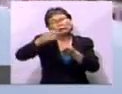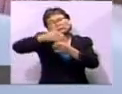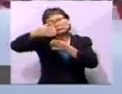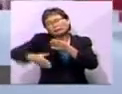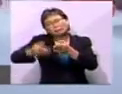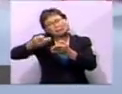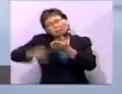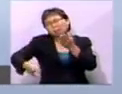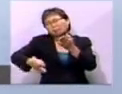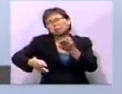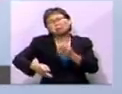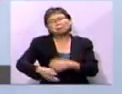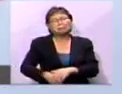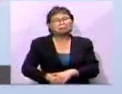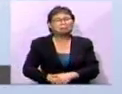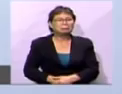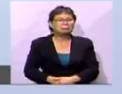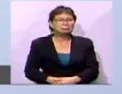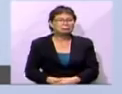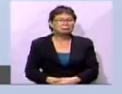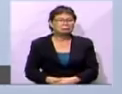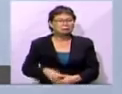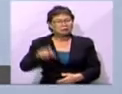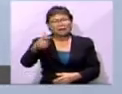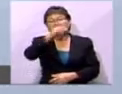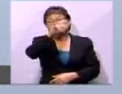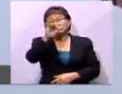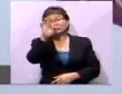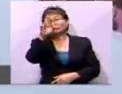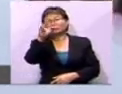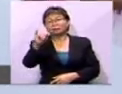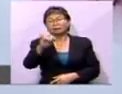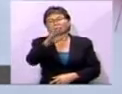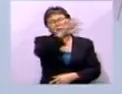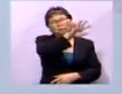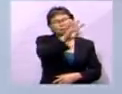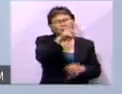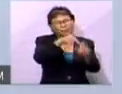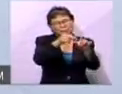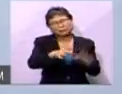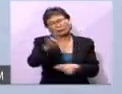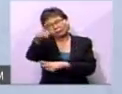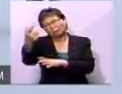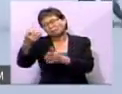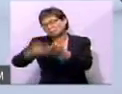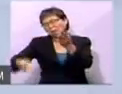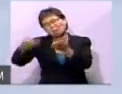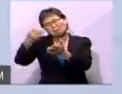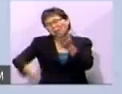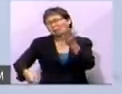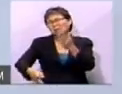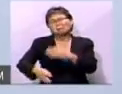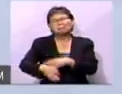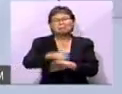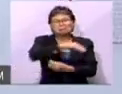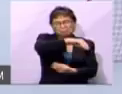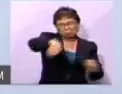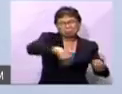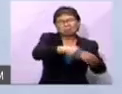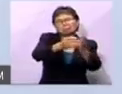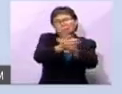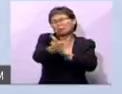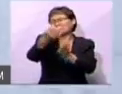pusingan kelayakan acara ini. Selain Jeffrey, 54 peserta lain turut gagal melepasi pusingan